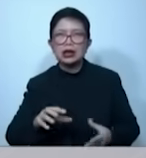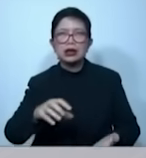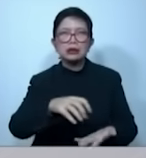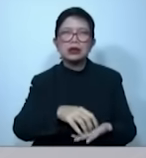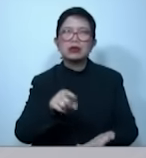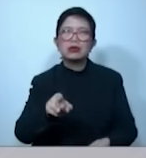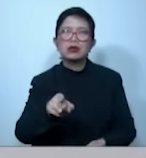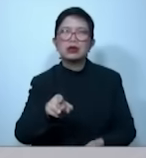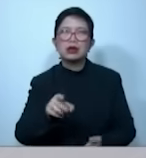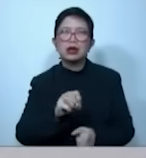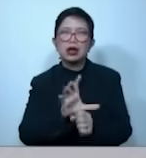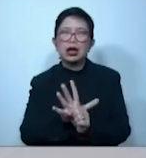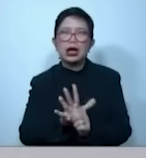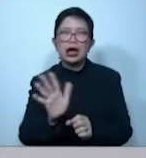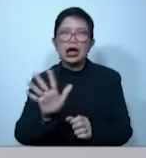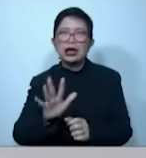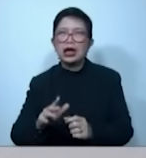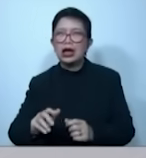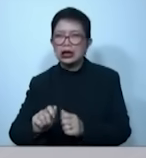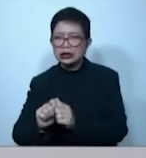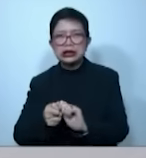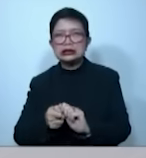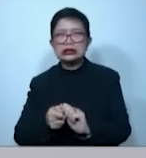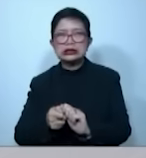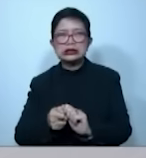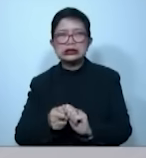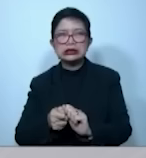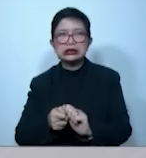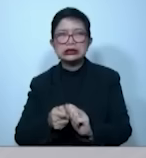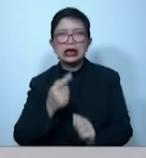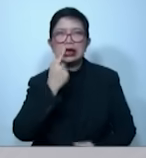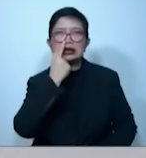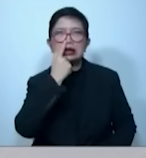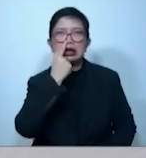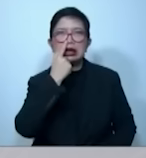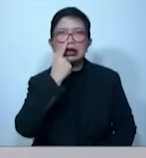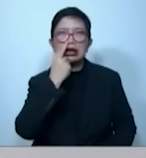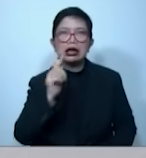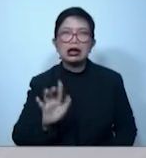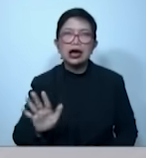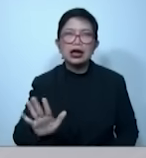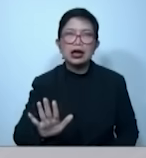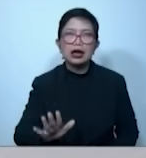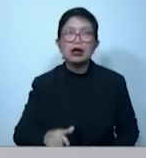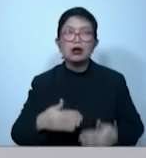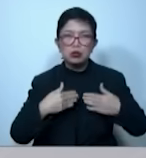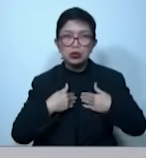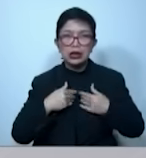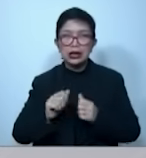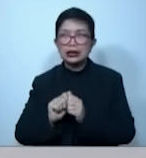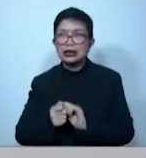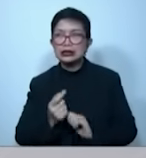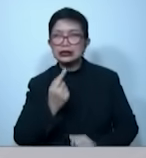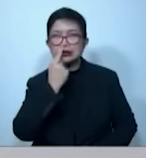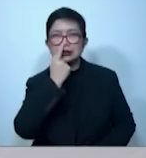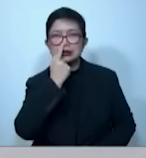tidak ada covid kami engak punya alat testing Pak karena tidak punya alat testing maka tidak ada covid ov yang punya alat testing maka Ada covid